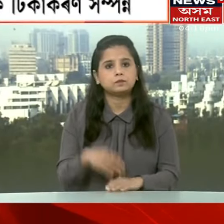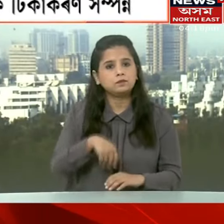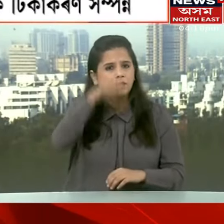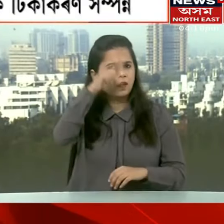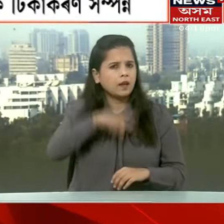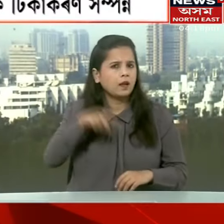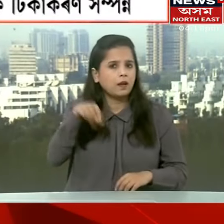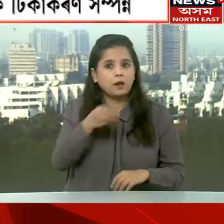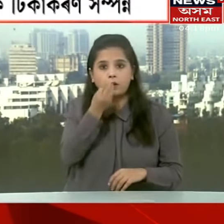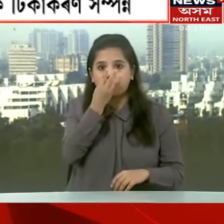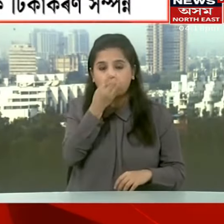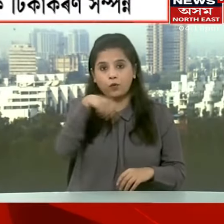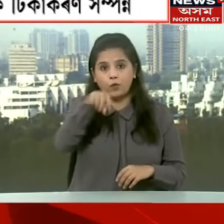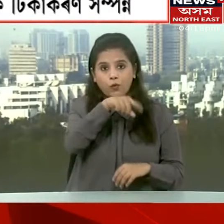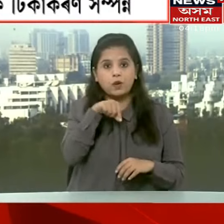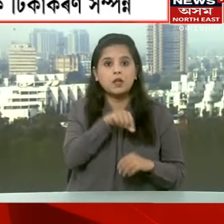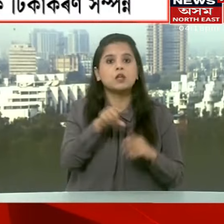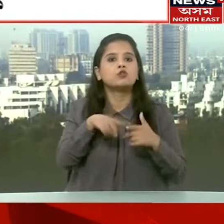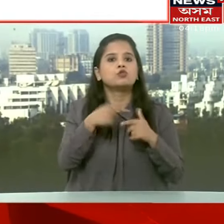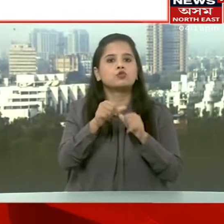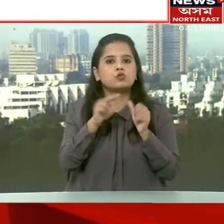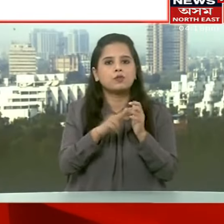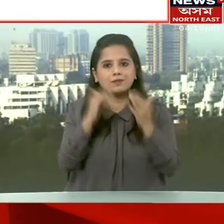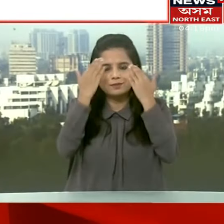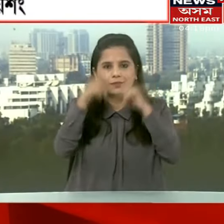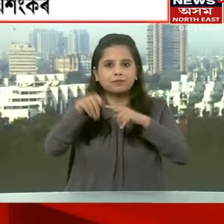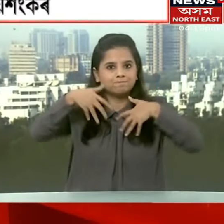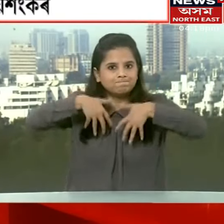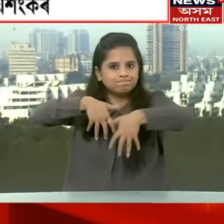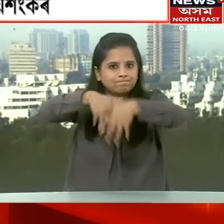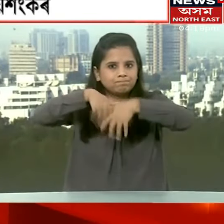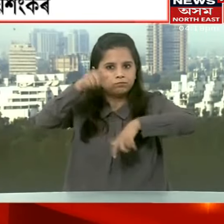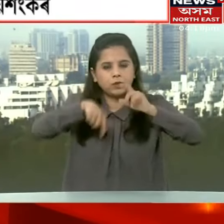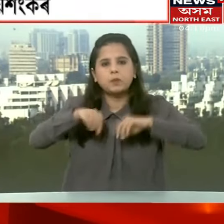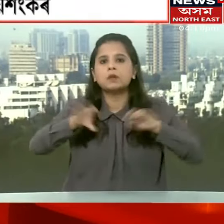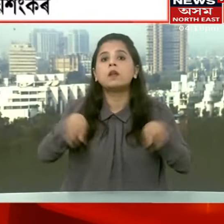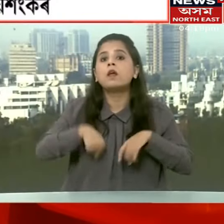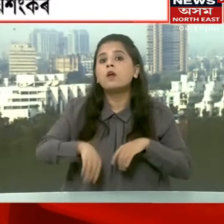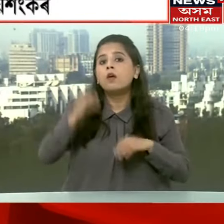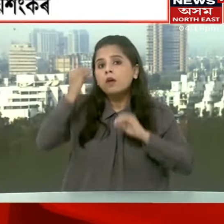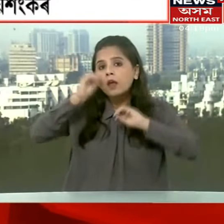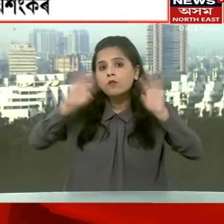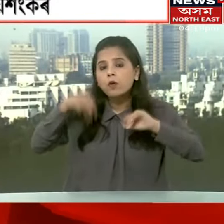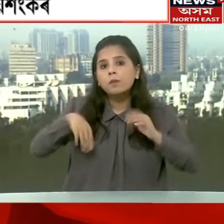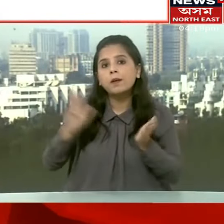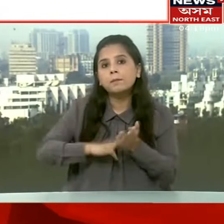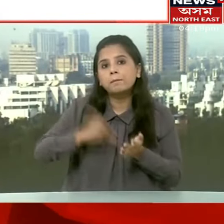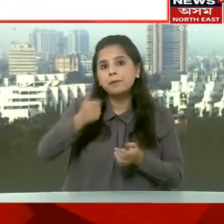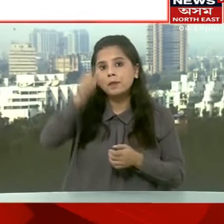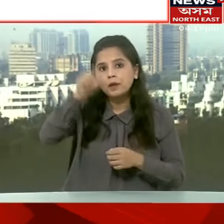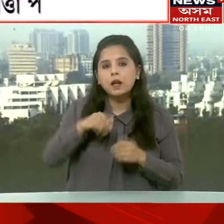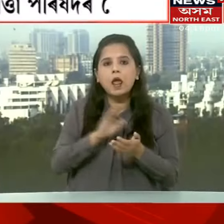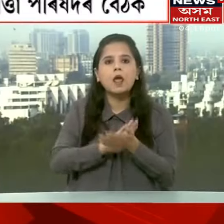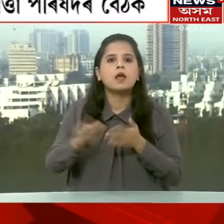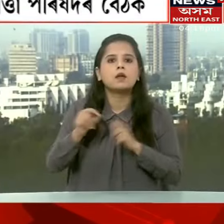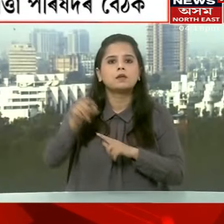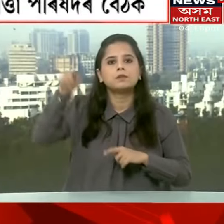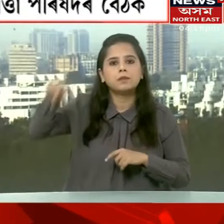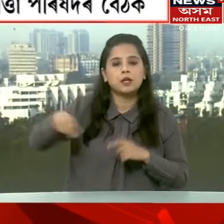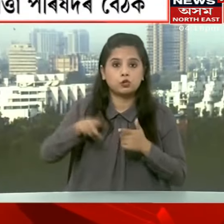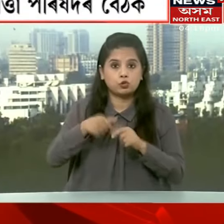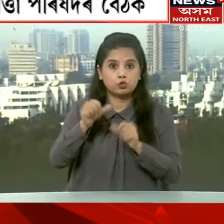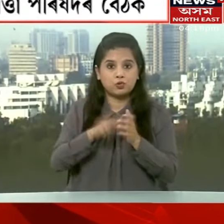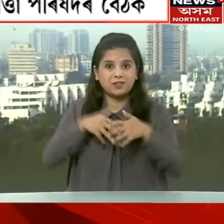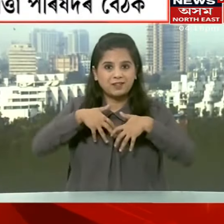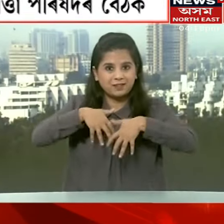देशभर में भाजपा की जन आशीर्वाद यात्राएं जारी हैं। इसी कड़ी में सूचना एवं प्रसारण मंत्री अनुराग सिंह ठाकुर आज हिमाचल प्रदेश में जन आशीर्वाद यात्रा